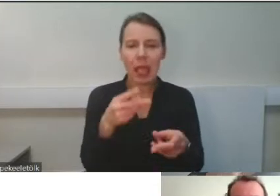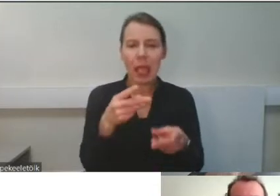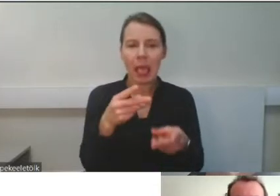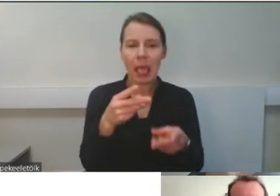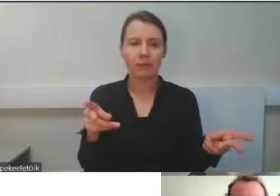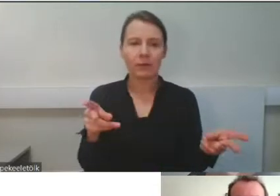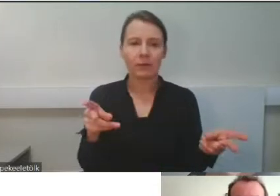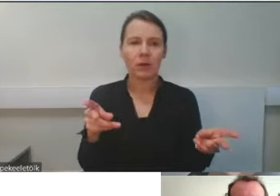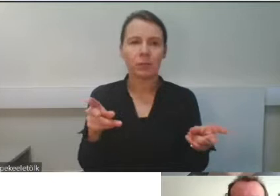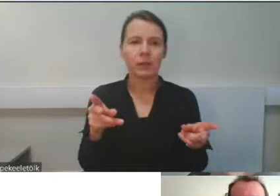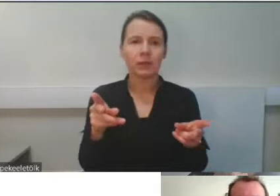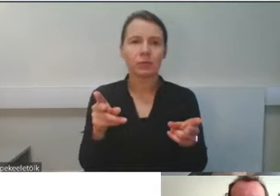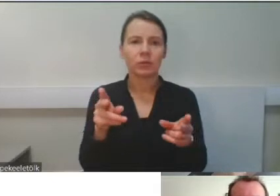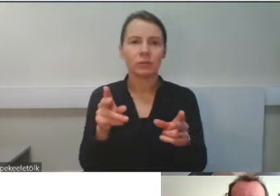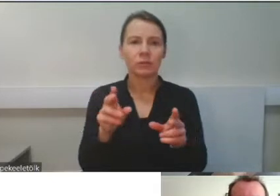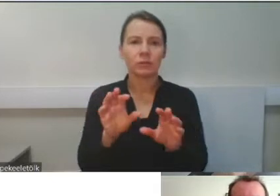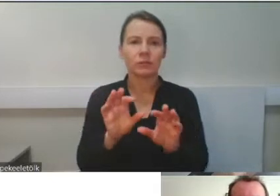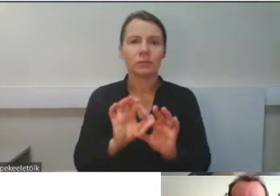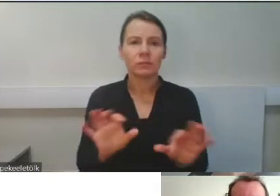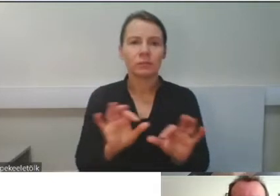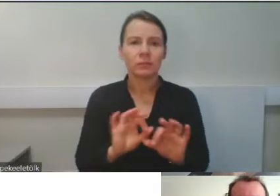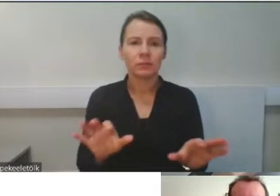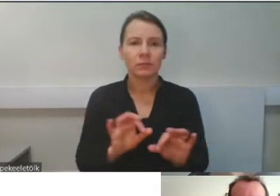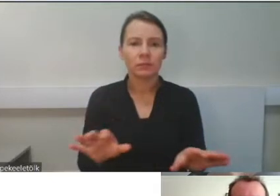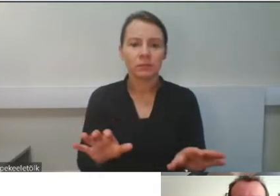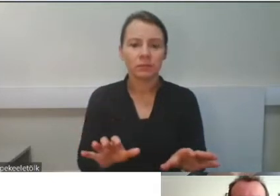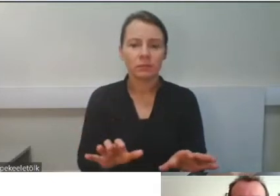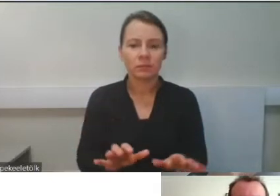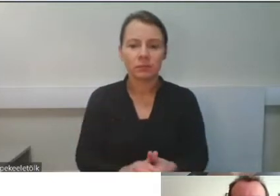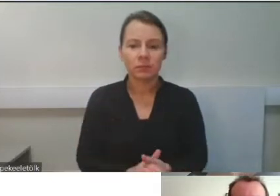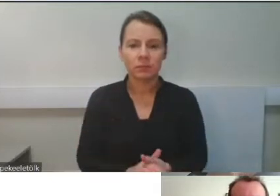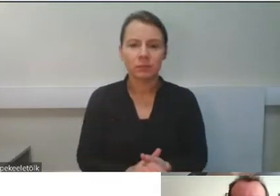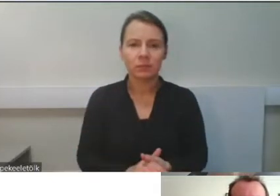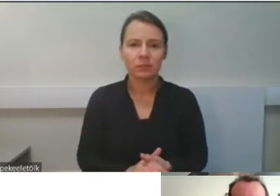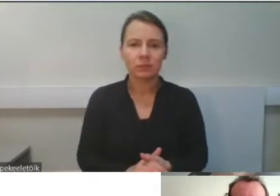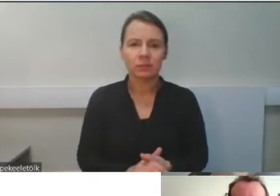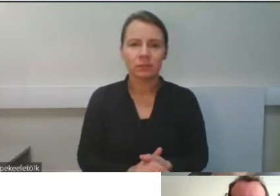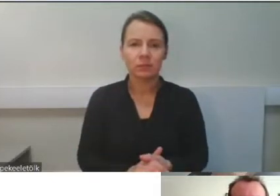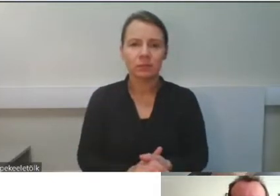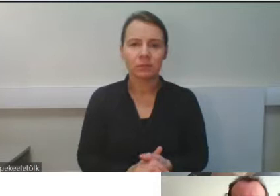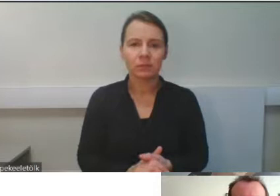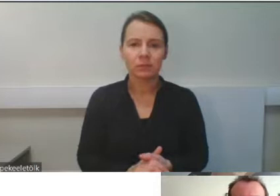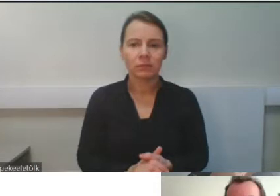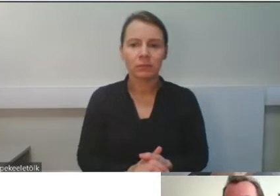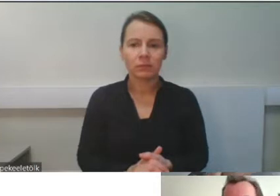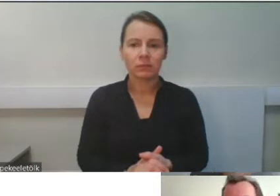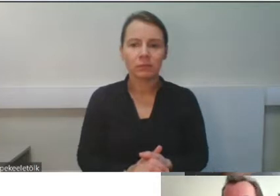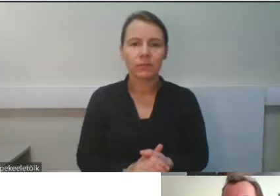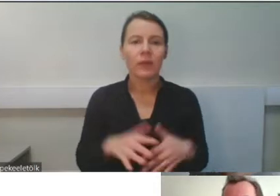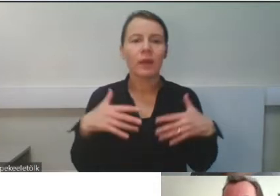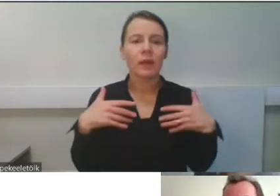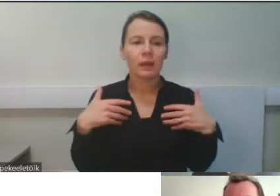vaatasid andmetabelite vaatamist ja allalaadimisi ja siis tekkis küsimus, et kas need andmeid on ikka vaja avaldada.